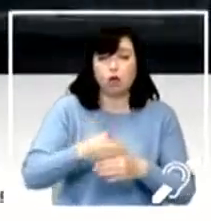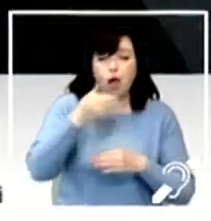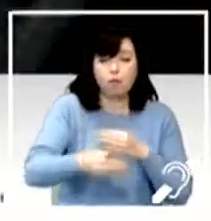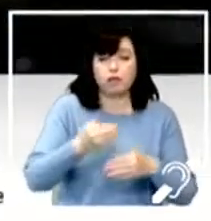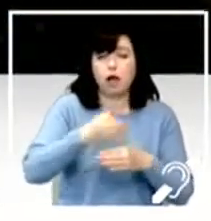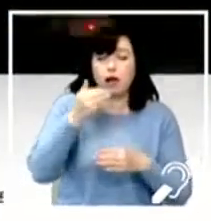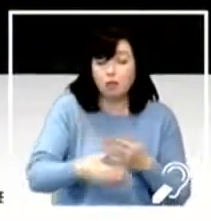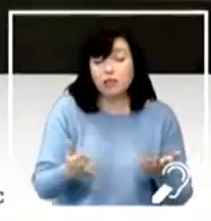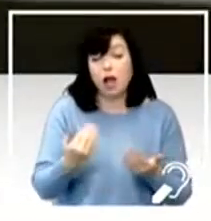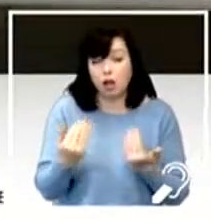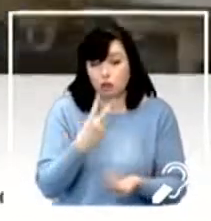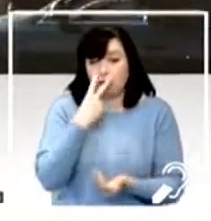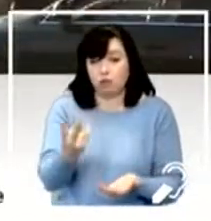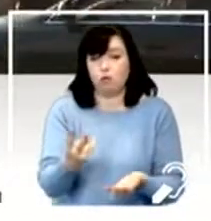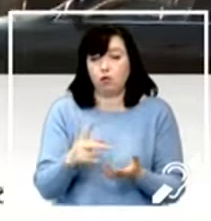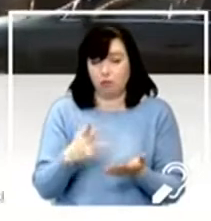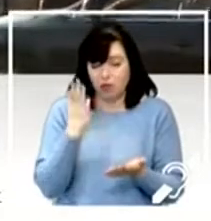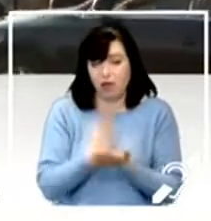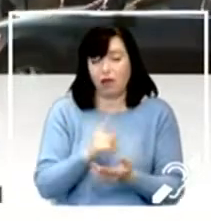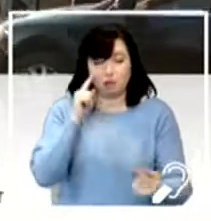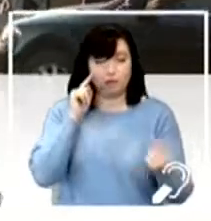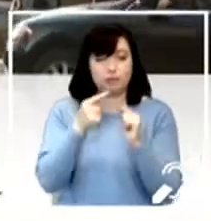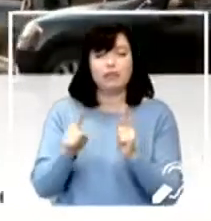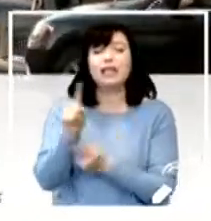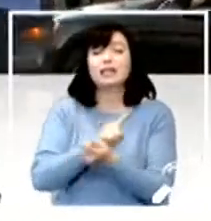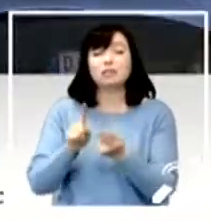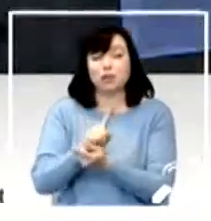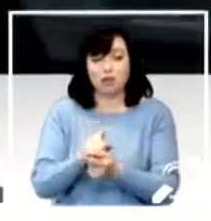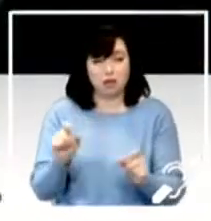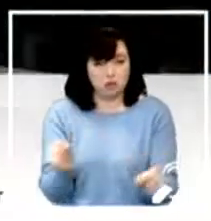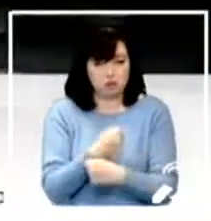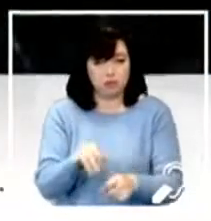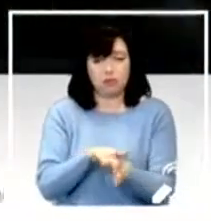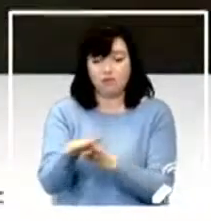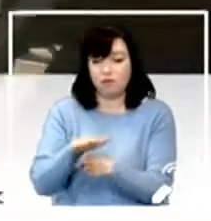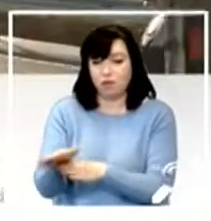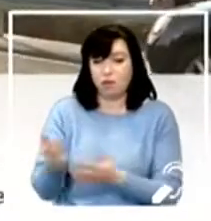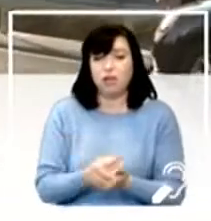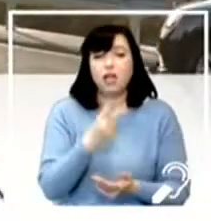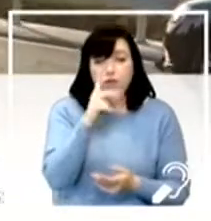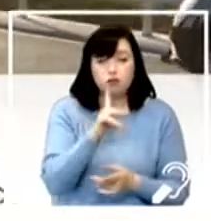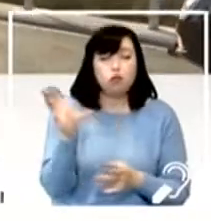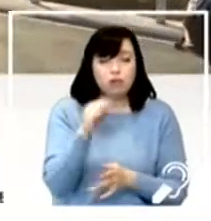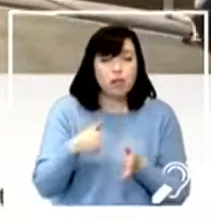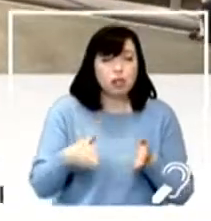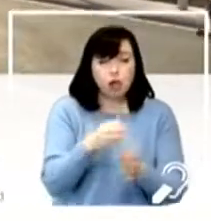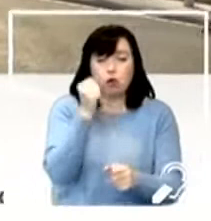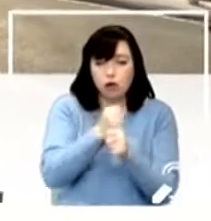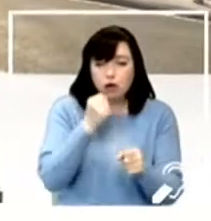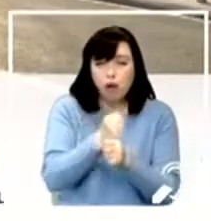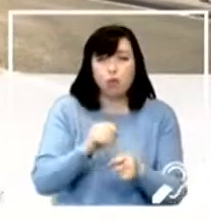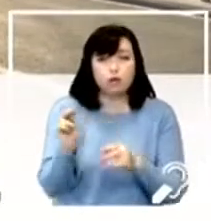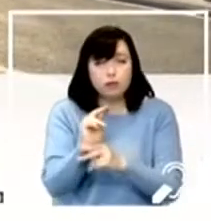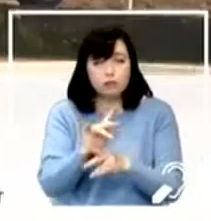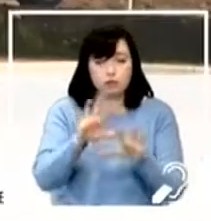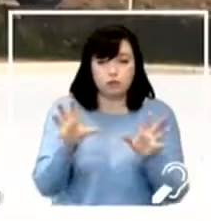iată, vedem o schimbare de viteză și vedem pe toate traseele se lucrează. Unele dintre ele se dau